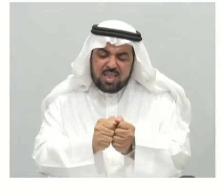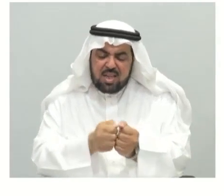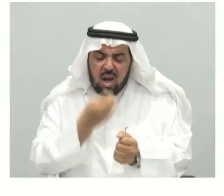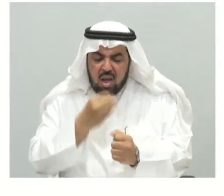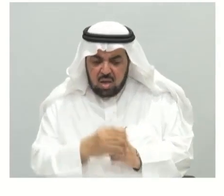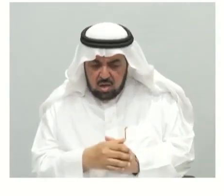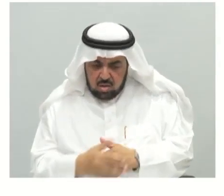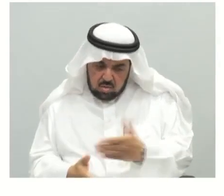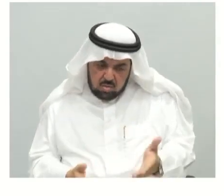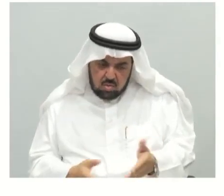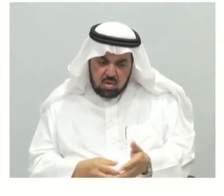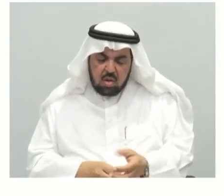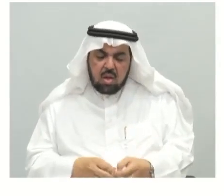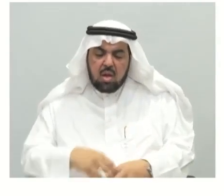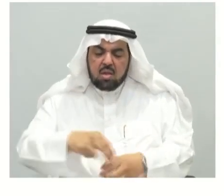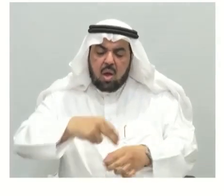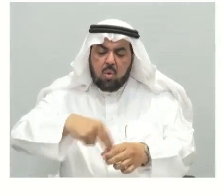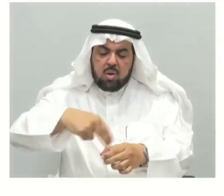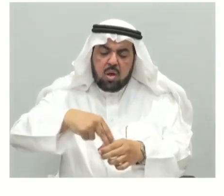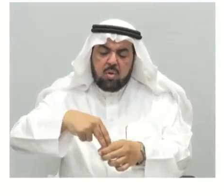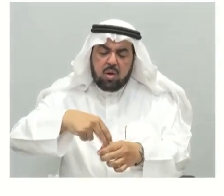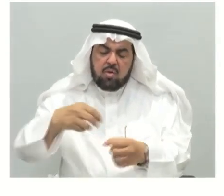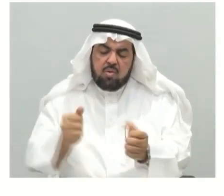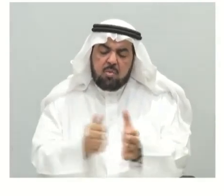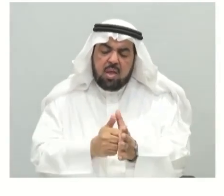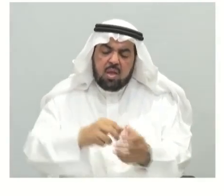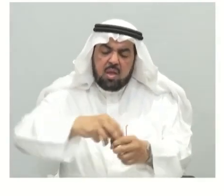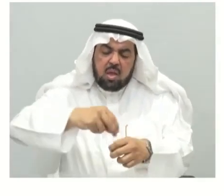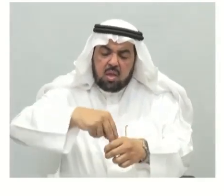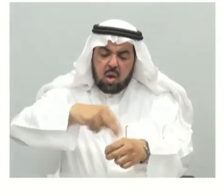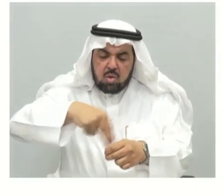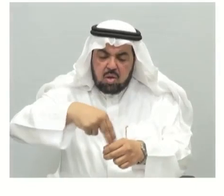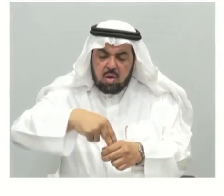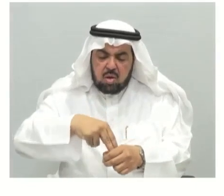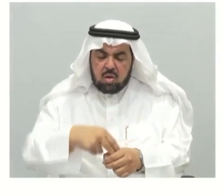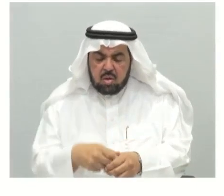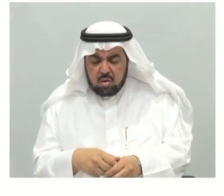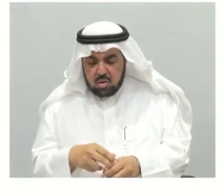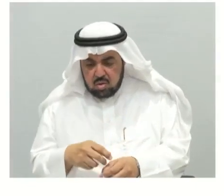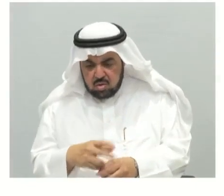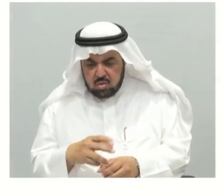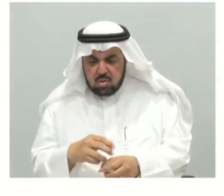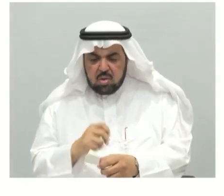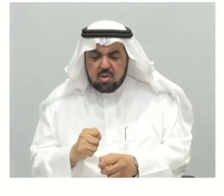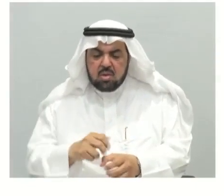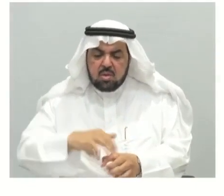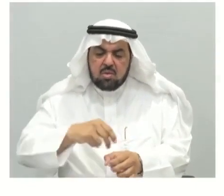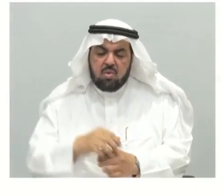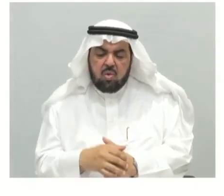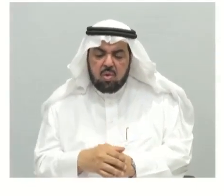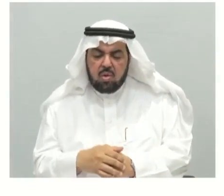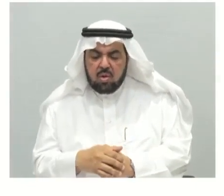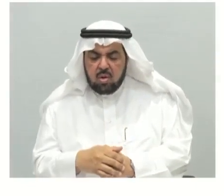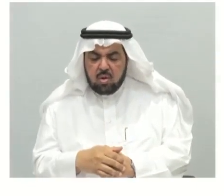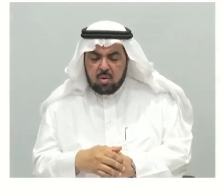يقابلها مثل الطاحونه مثلا اللي تستخدم في الادوات المنزليه والتي لها زوائد شبه الفكوك